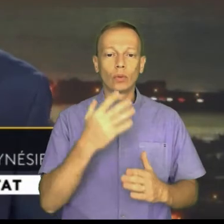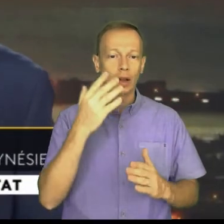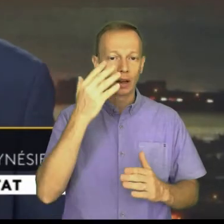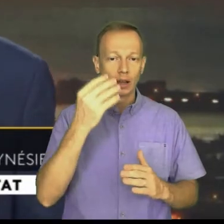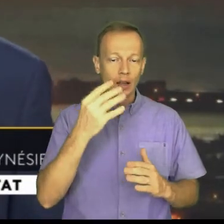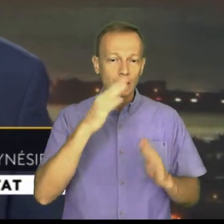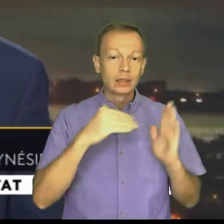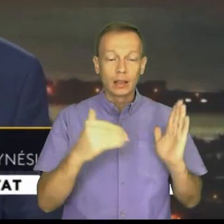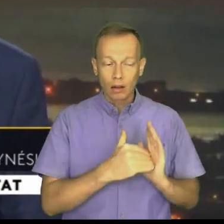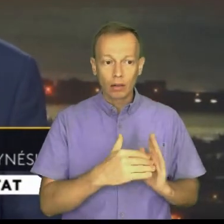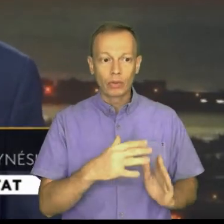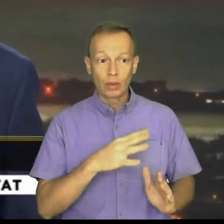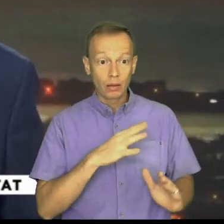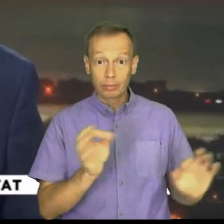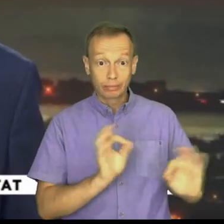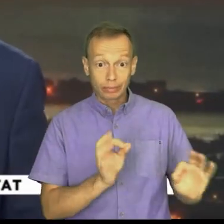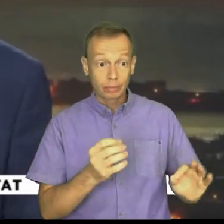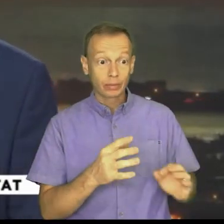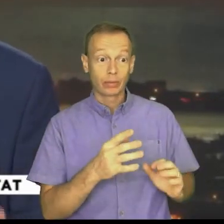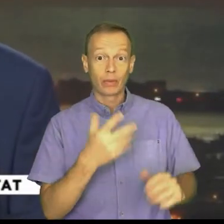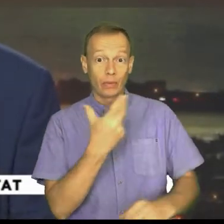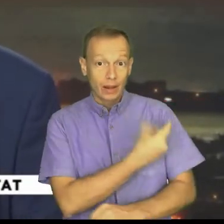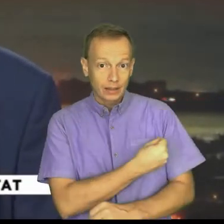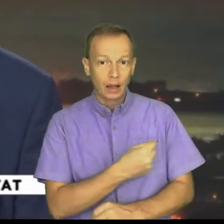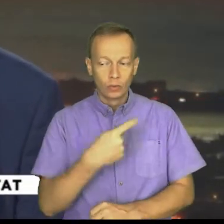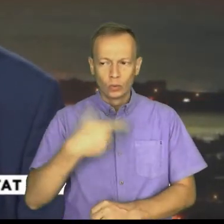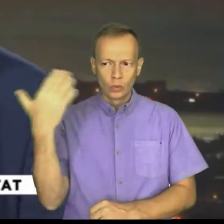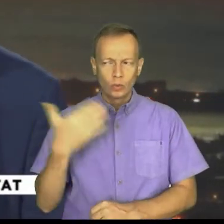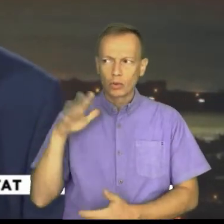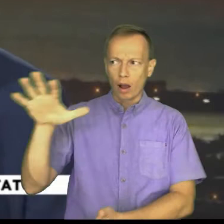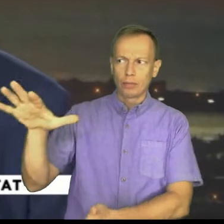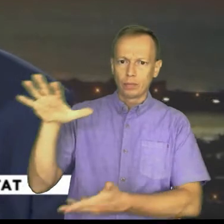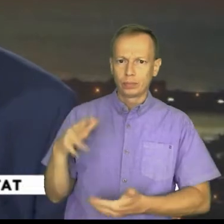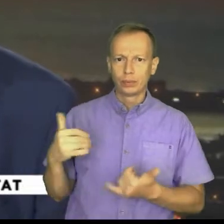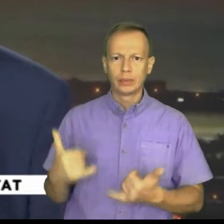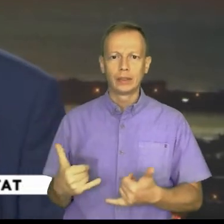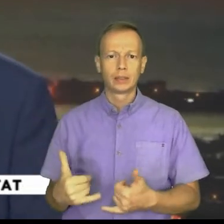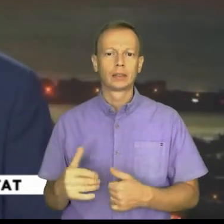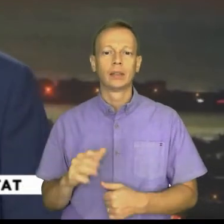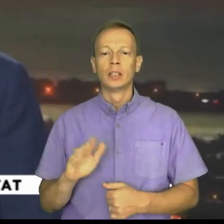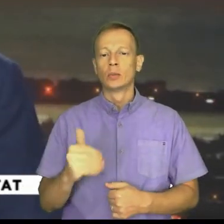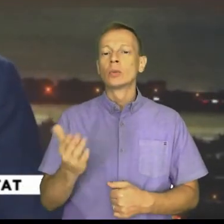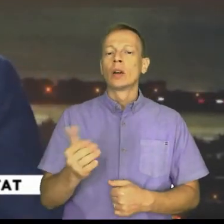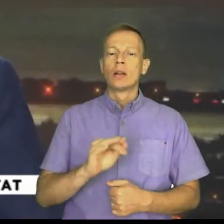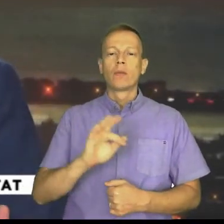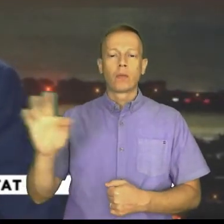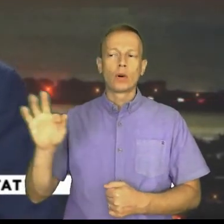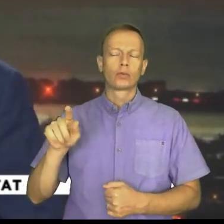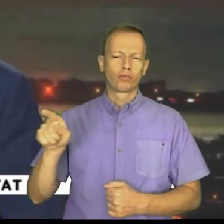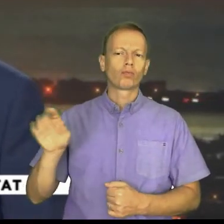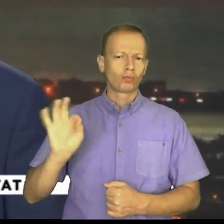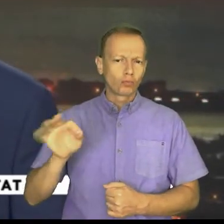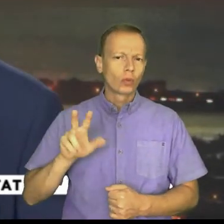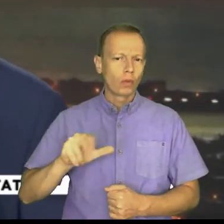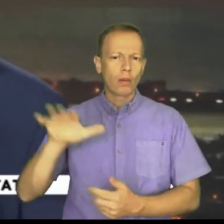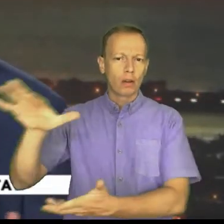vaccins. Donc il faut que nous soyons approvisionnés en vaccins, et ça sera le cas. La métropole va